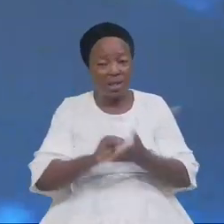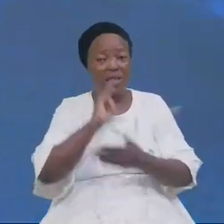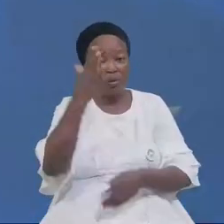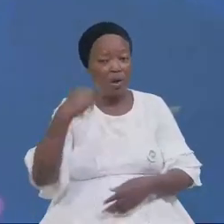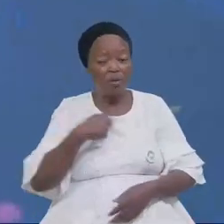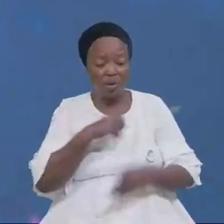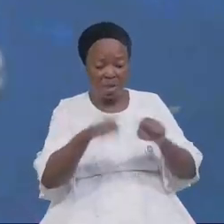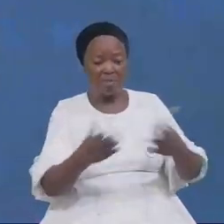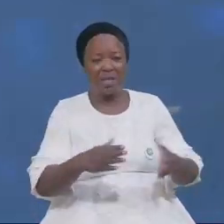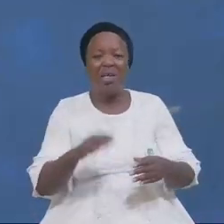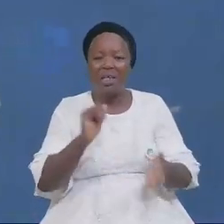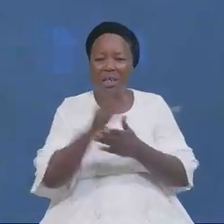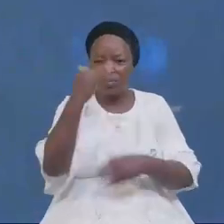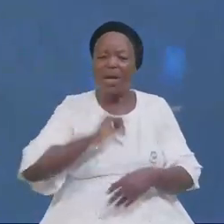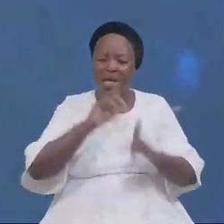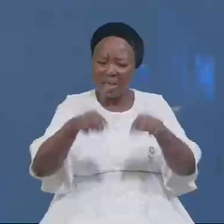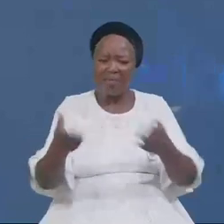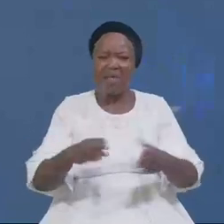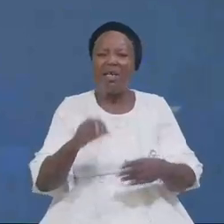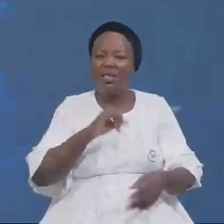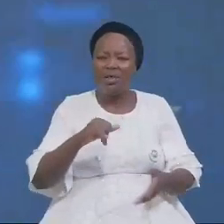vous amuser.